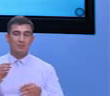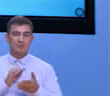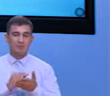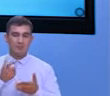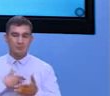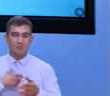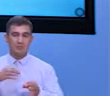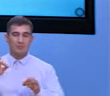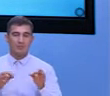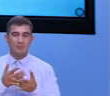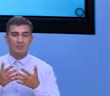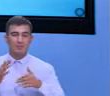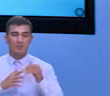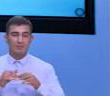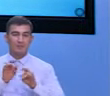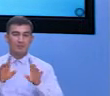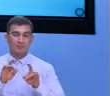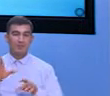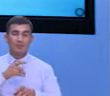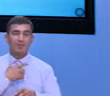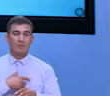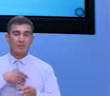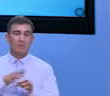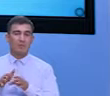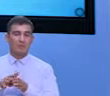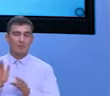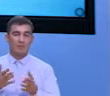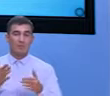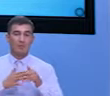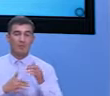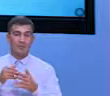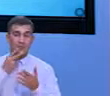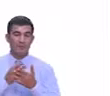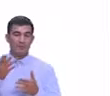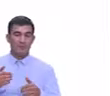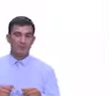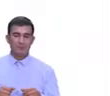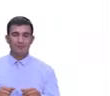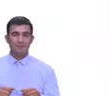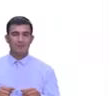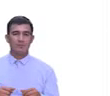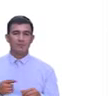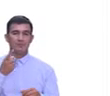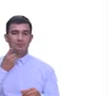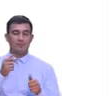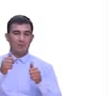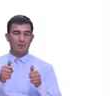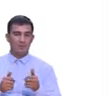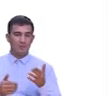bajarasiz, men sizga buni tushuntirib beraman. Demak, amaliy mashg'ulotimiz nimadan iborat? Bir